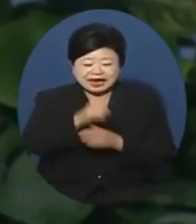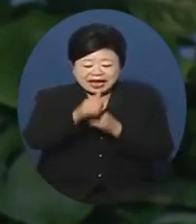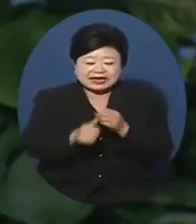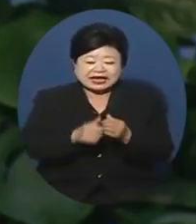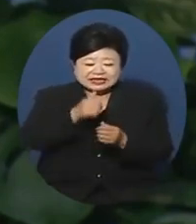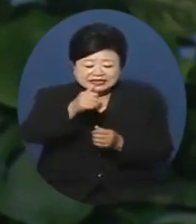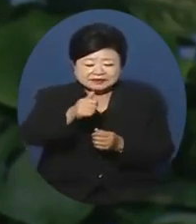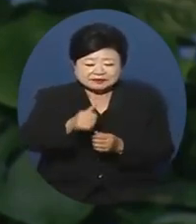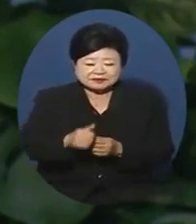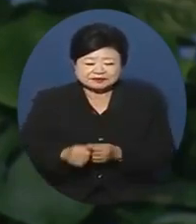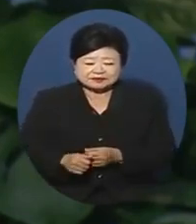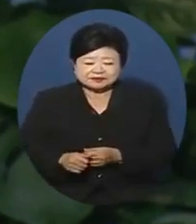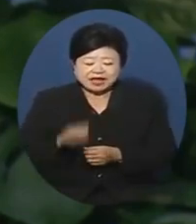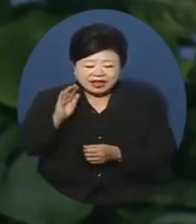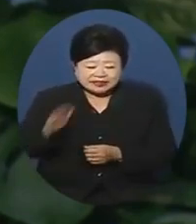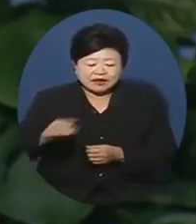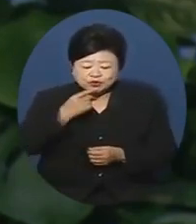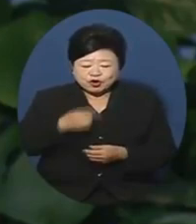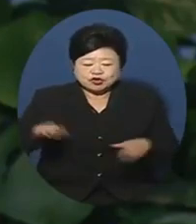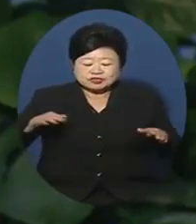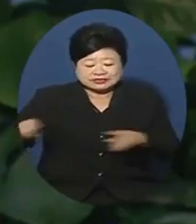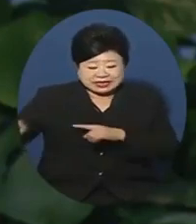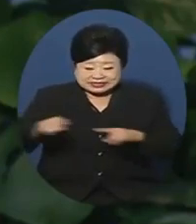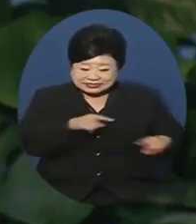하나님 다음으로 천사를 다스립니다.